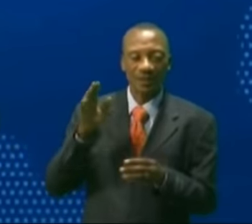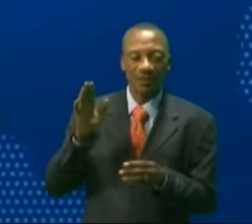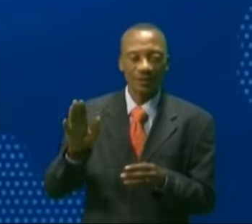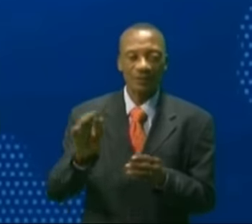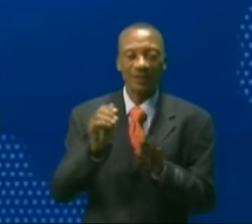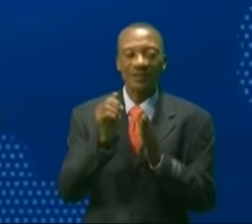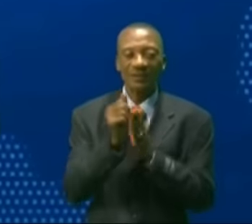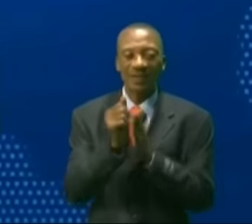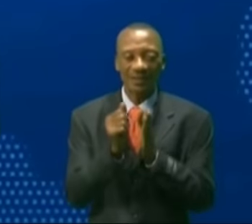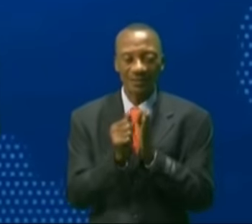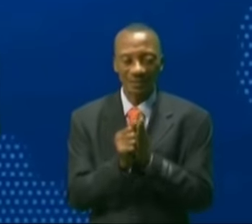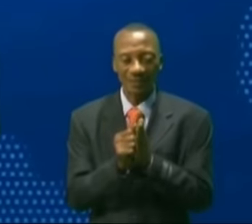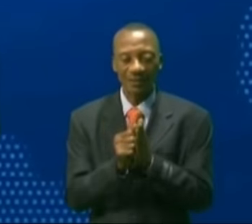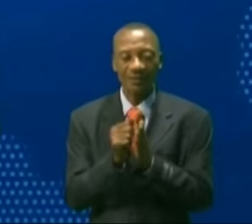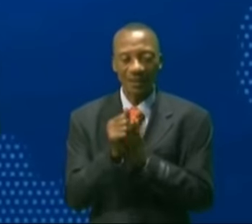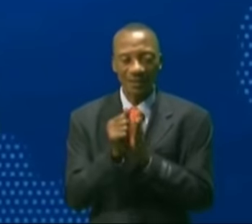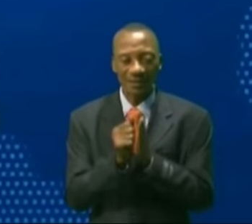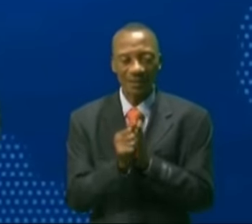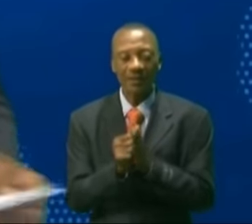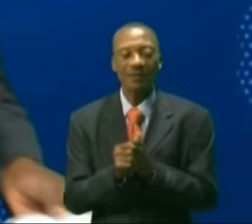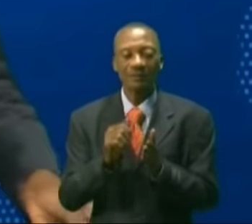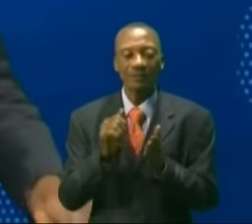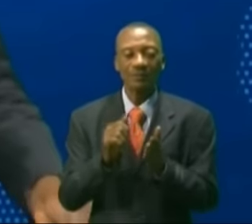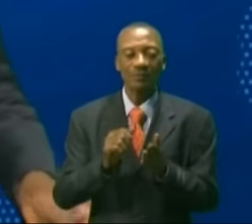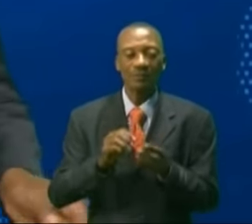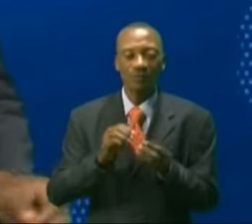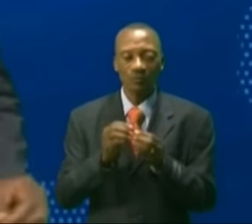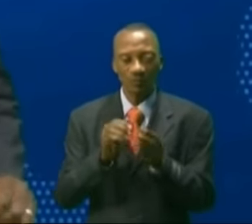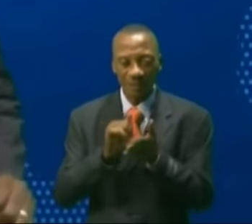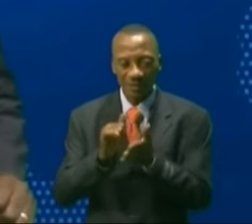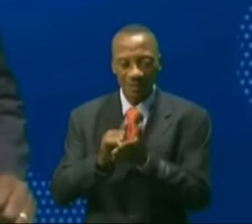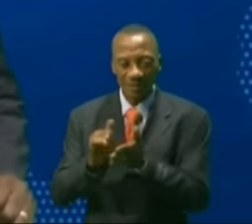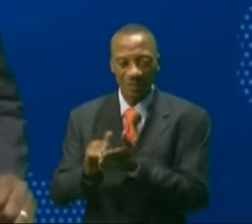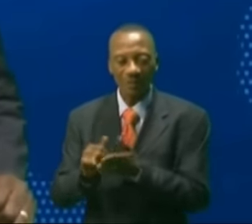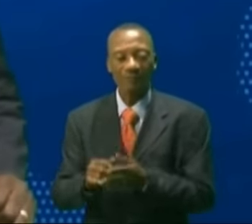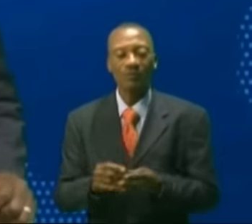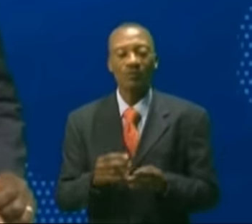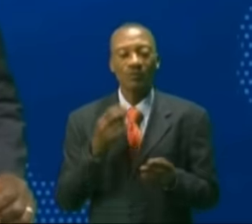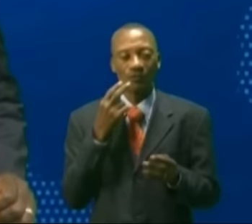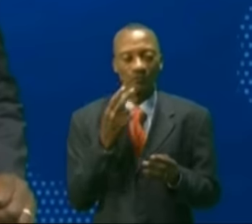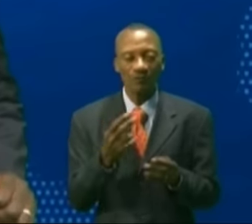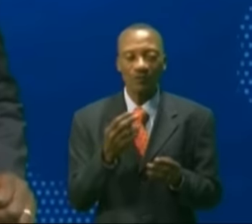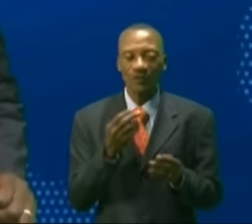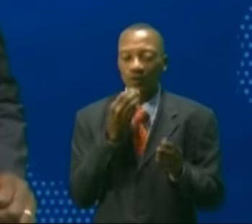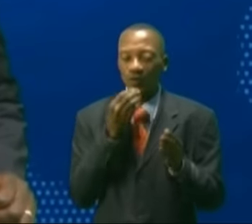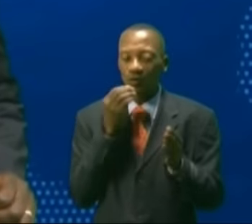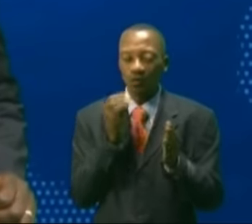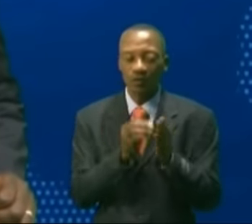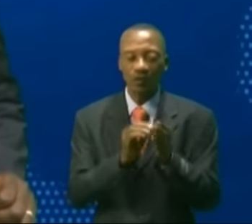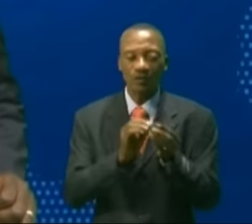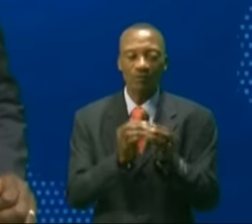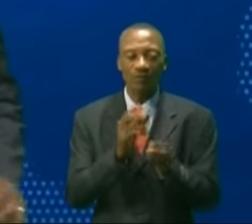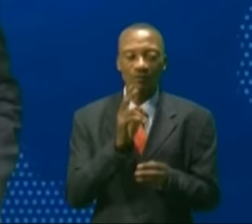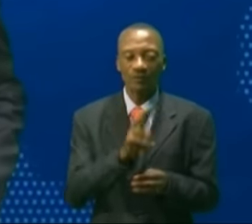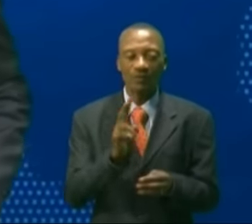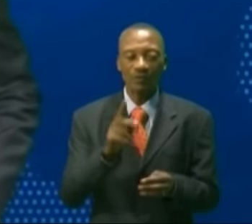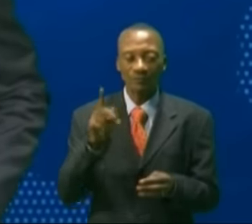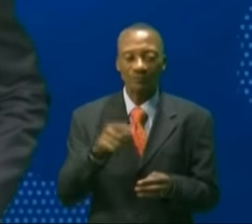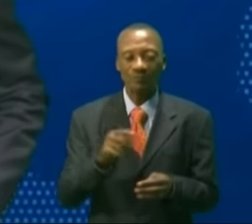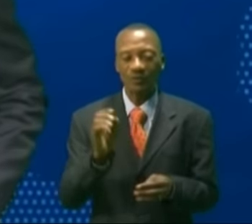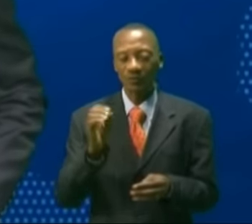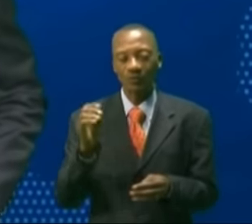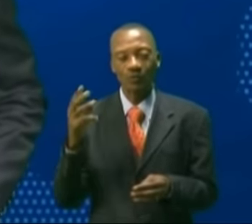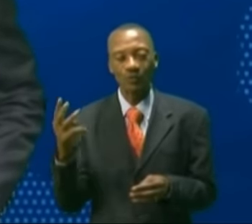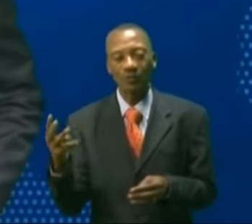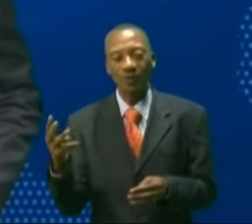48 et 63, alinéa 3 et 4, vu l'ordonnance numéro 22/003 du